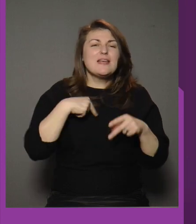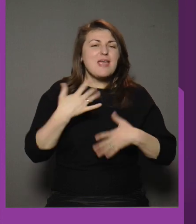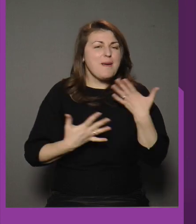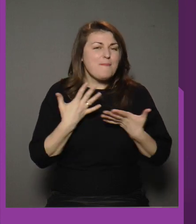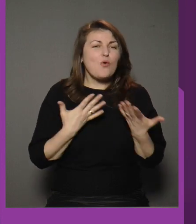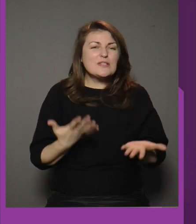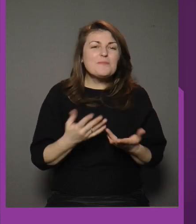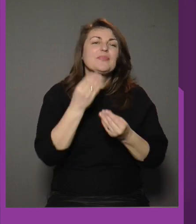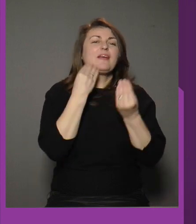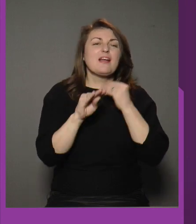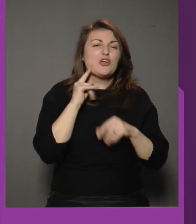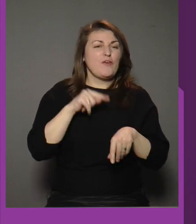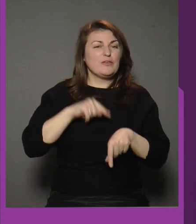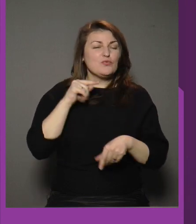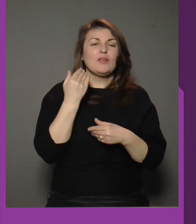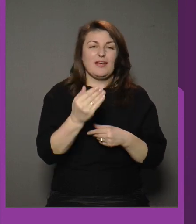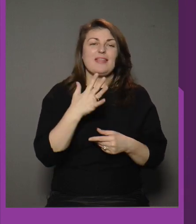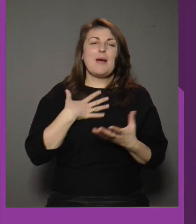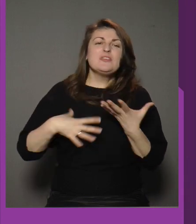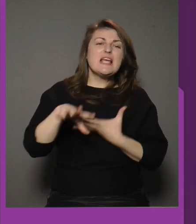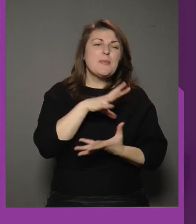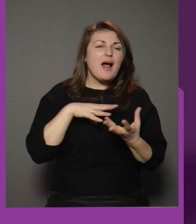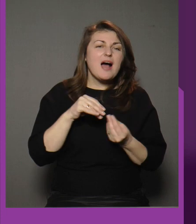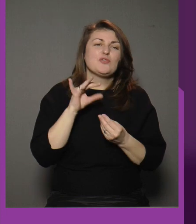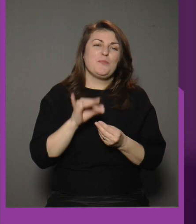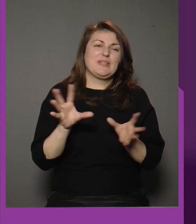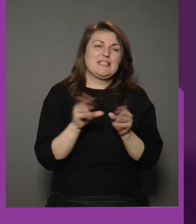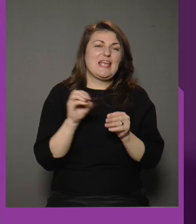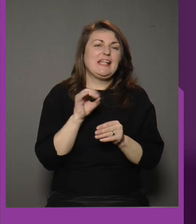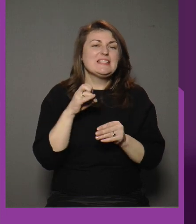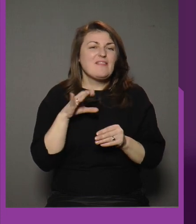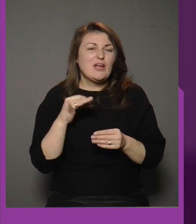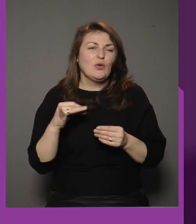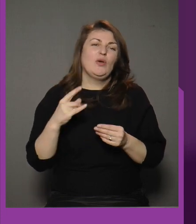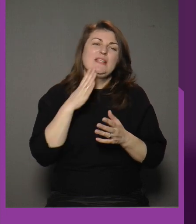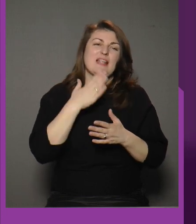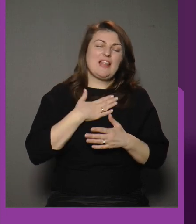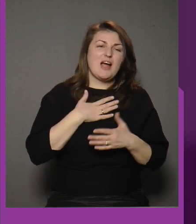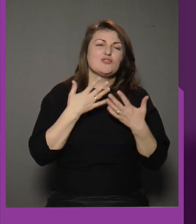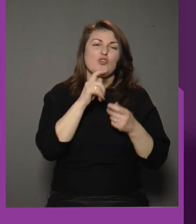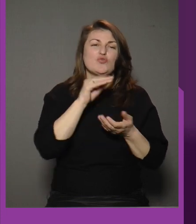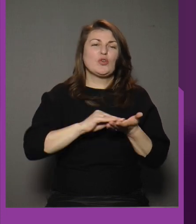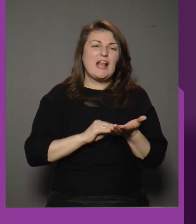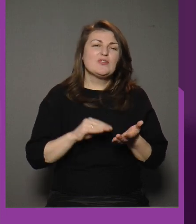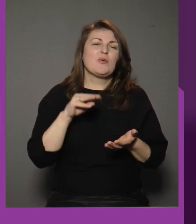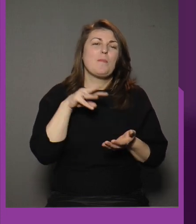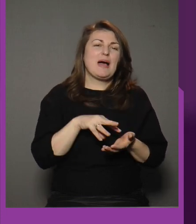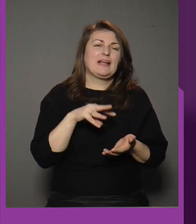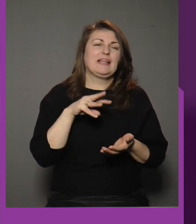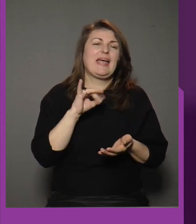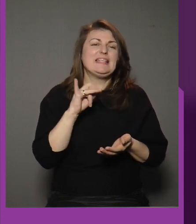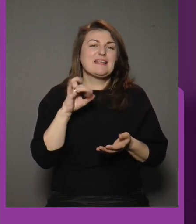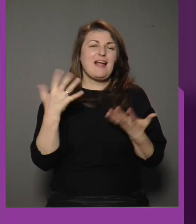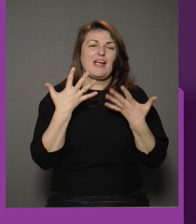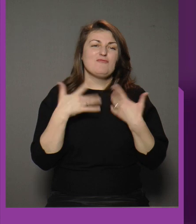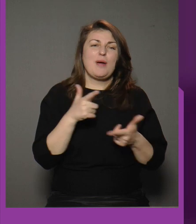власне, краще відчути їх нам всім разом із Єлізаветою, і з нашою журналісткою Мариною Іскрою, яка вже